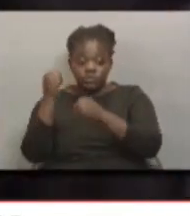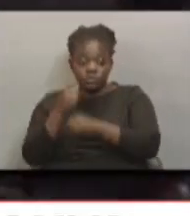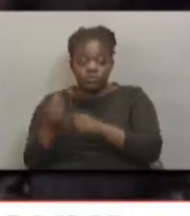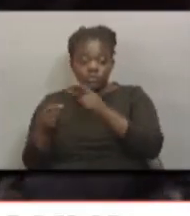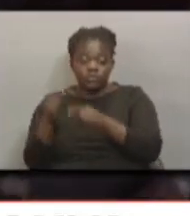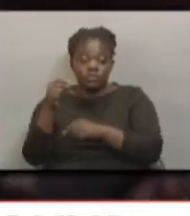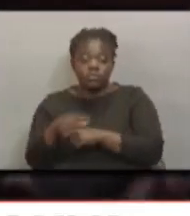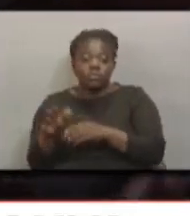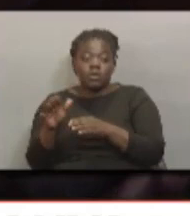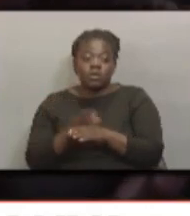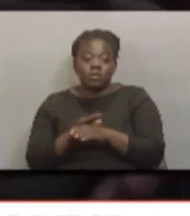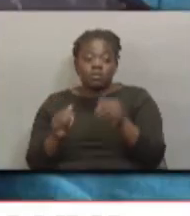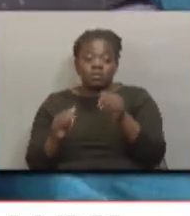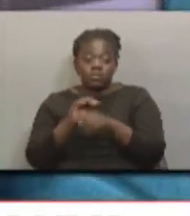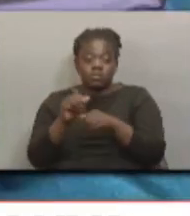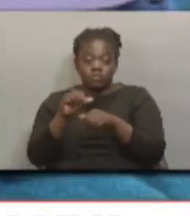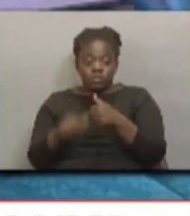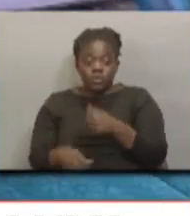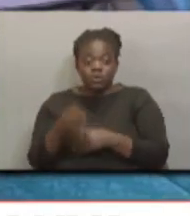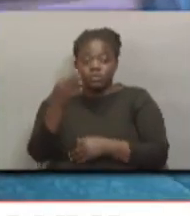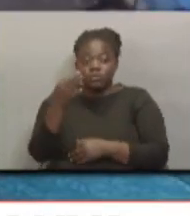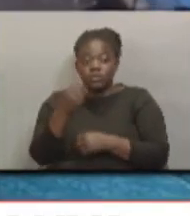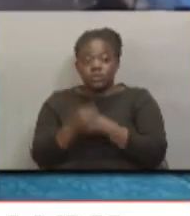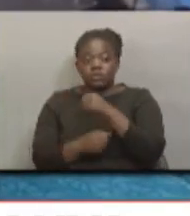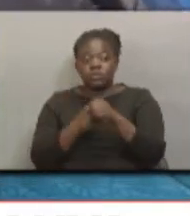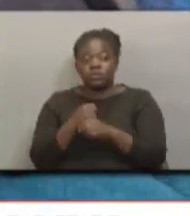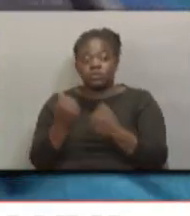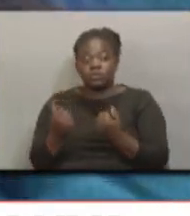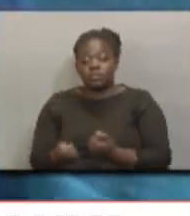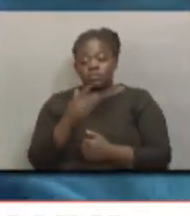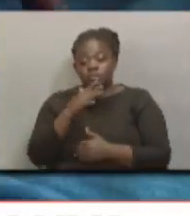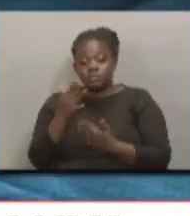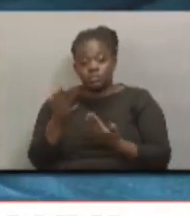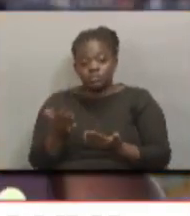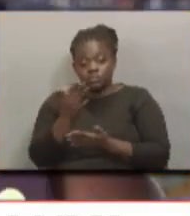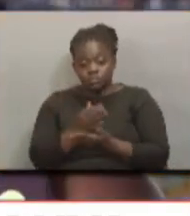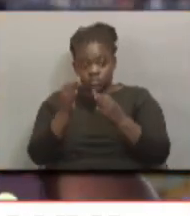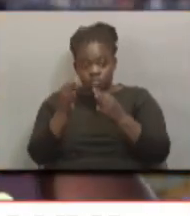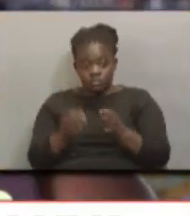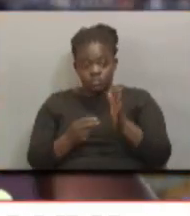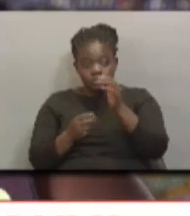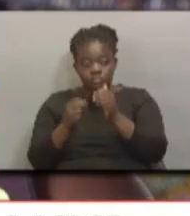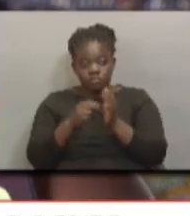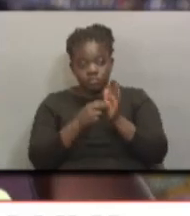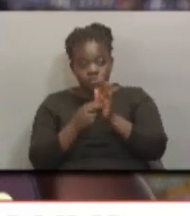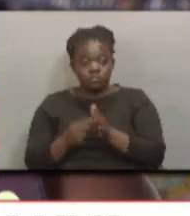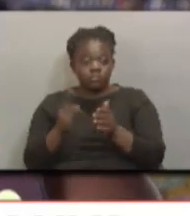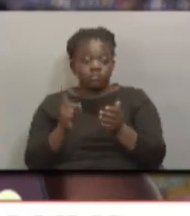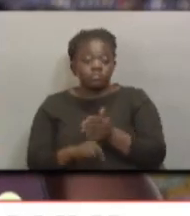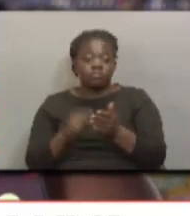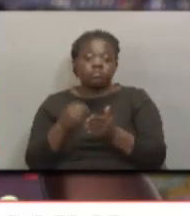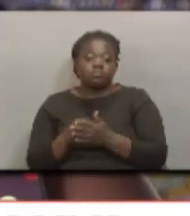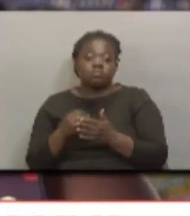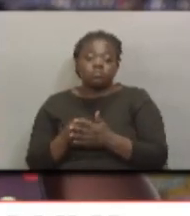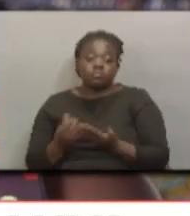mu bizinensi yaabwe gye bakoledde kati emyaka 3, nga bwe twogerera balina kye balagawo. Bwe twafuna ssente z'emyoga ne